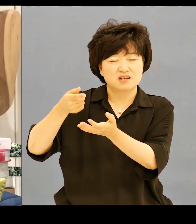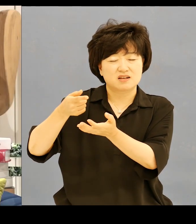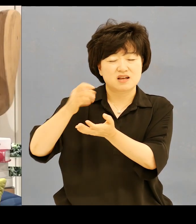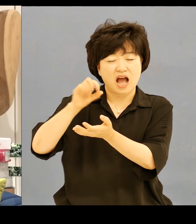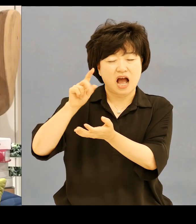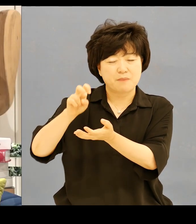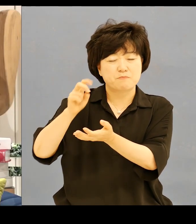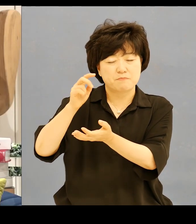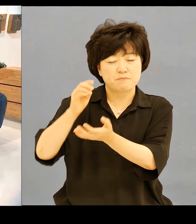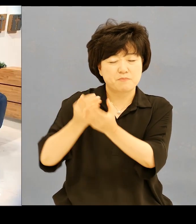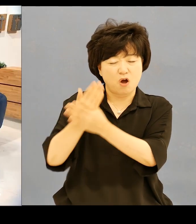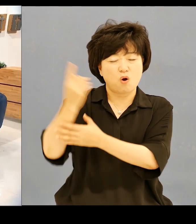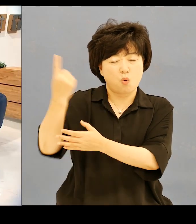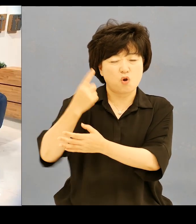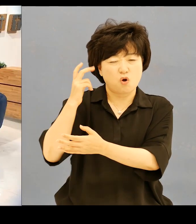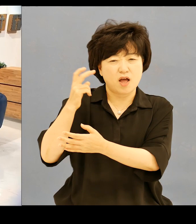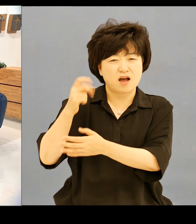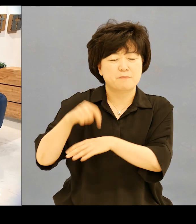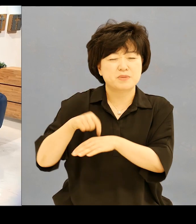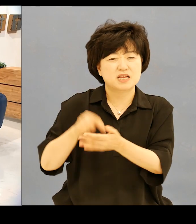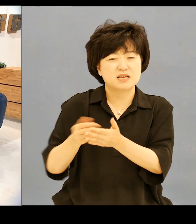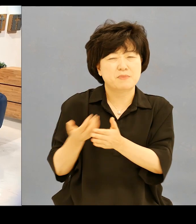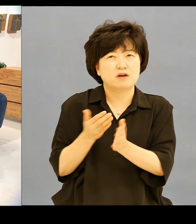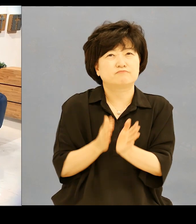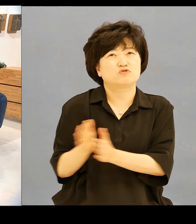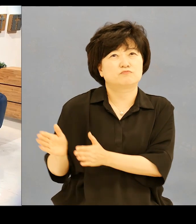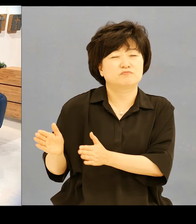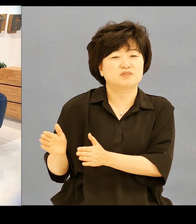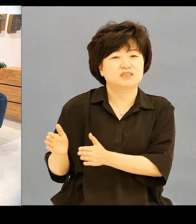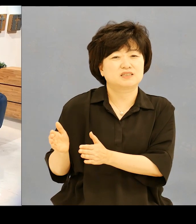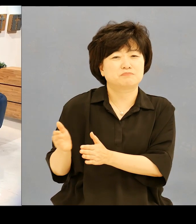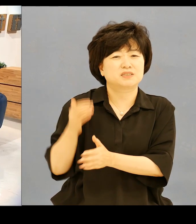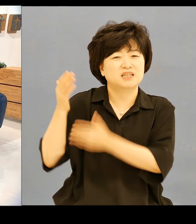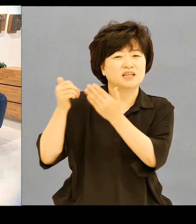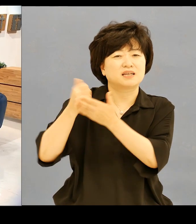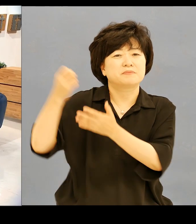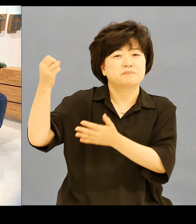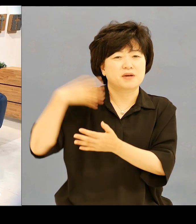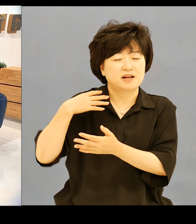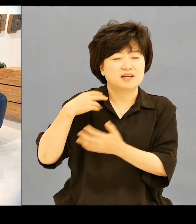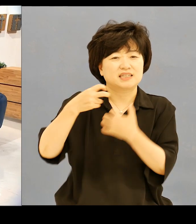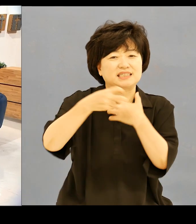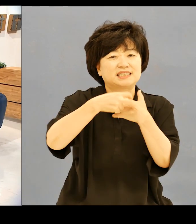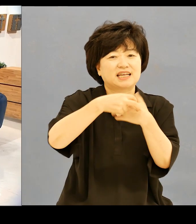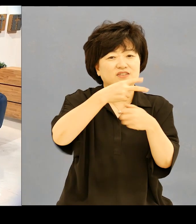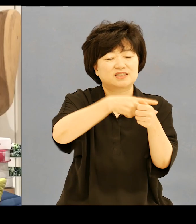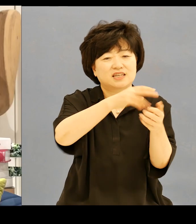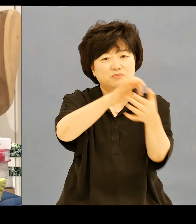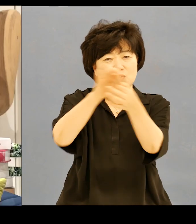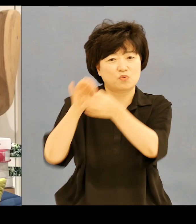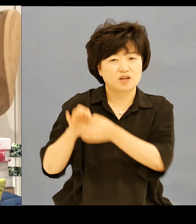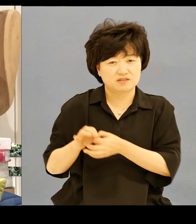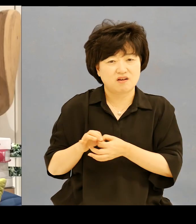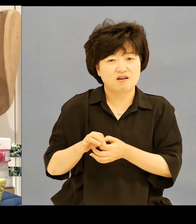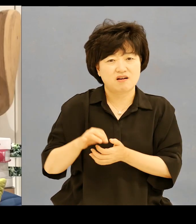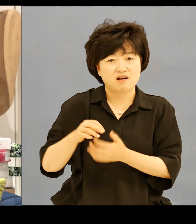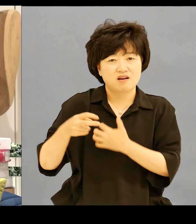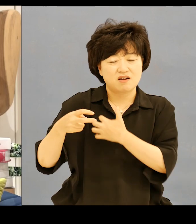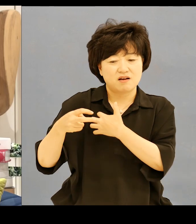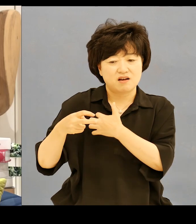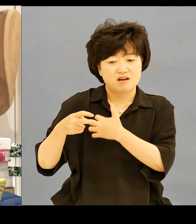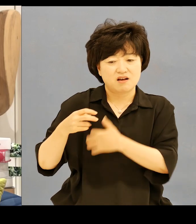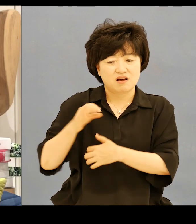이제 준비하고 있어요. 마음속에서 미리 이제 주님께서 말씀해 주시더라고요. 의사 선생님 통해서 걸릴